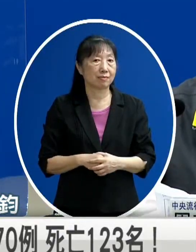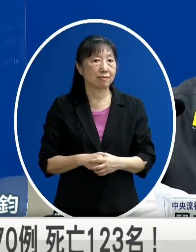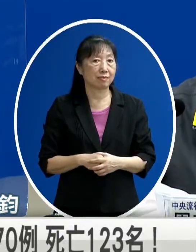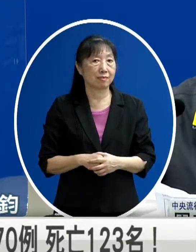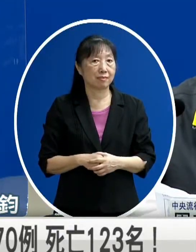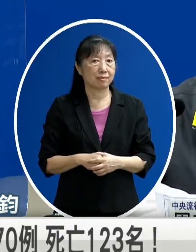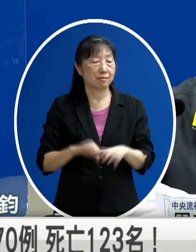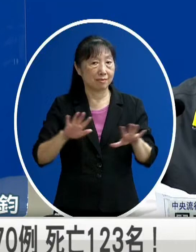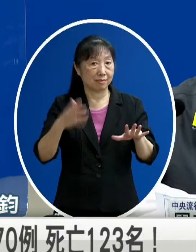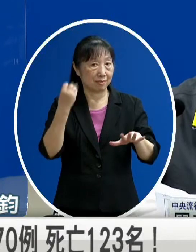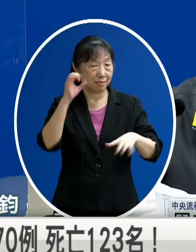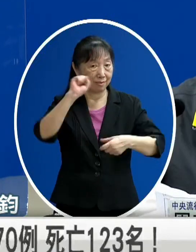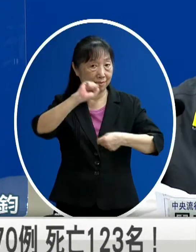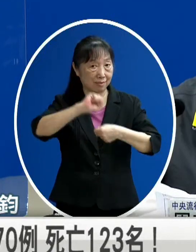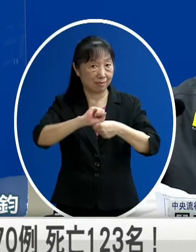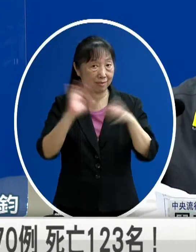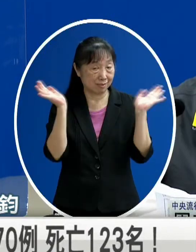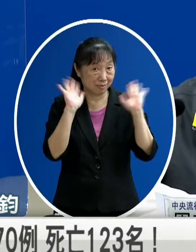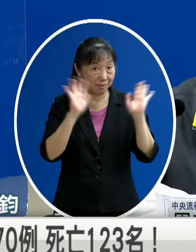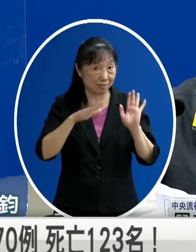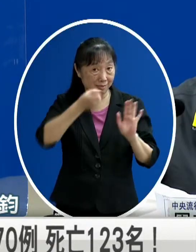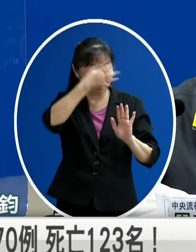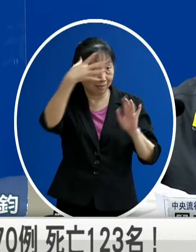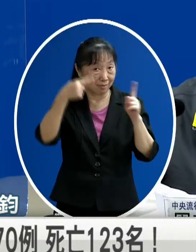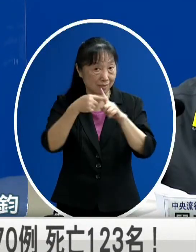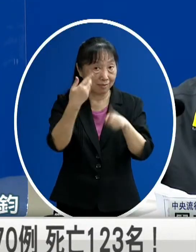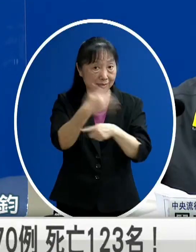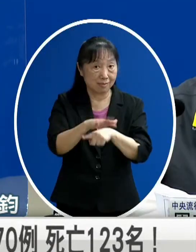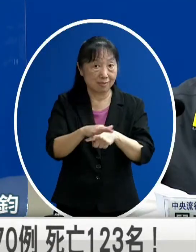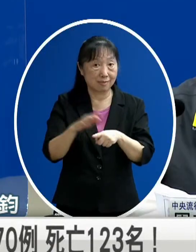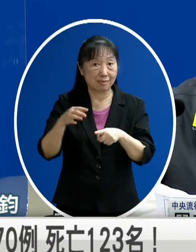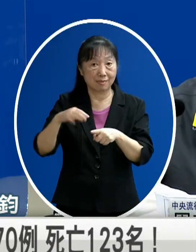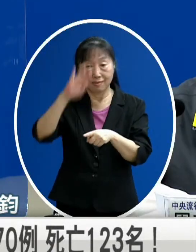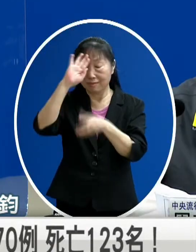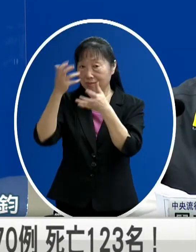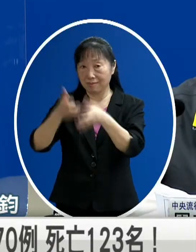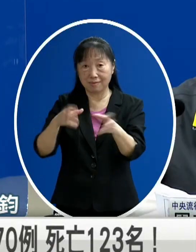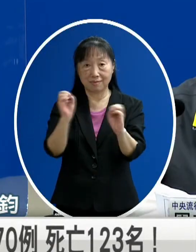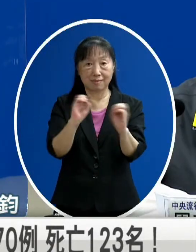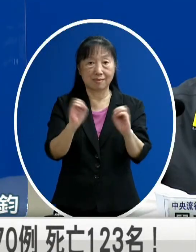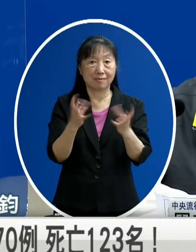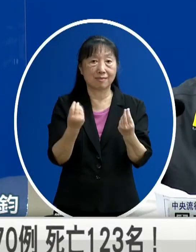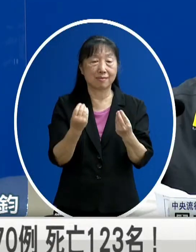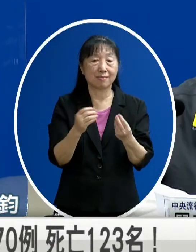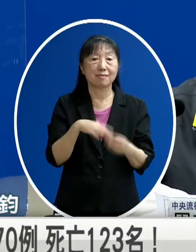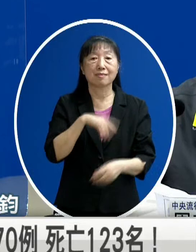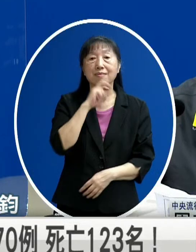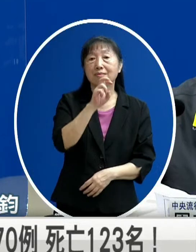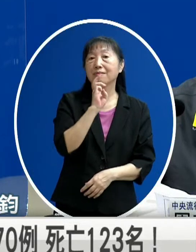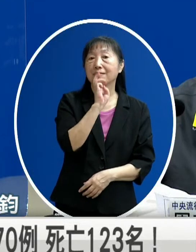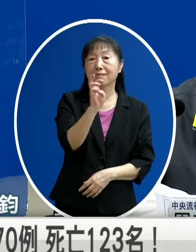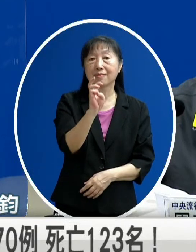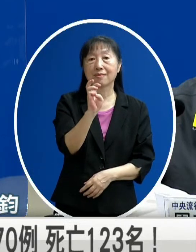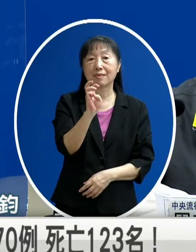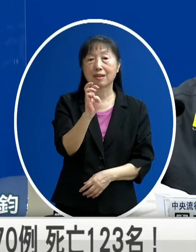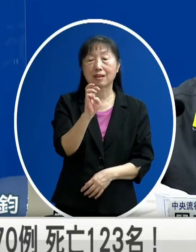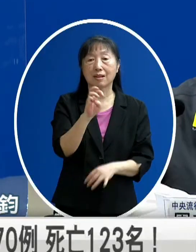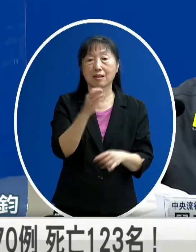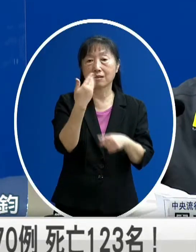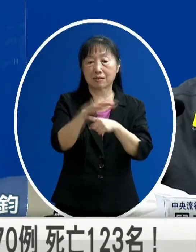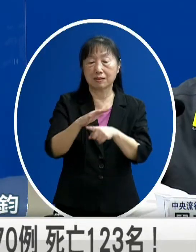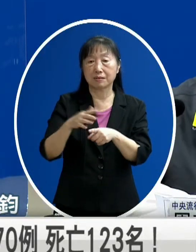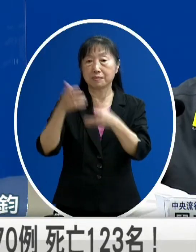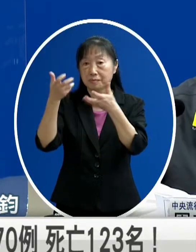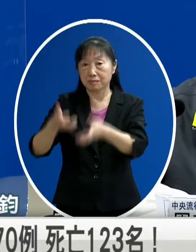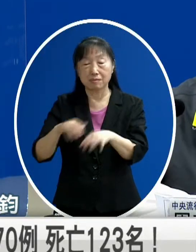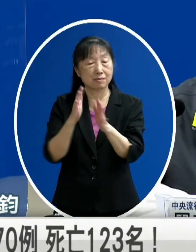那今天是没有新增儿童或青少年的死亡或重症的个案，也没有这个20-30岁的死亡或